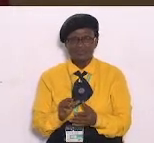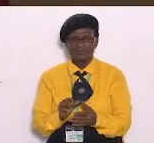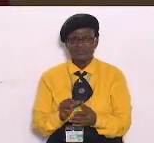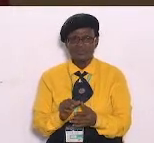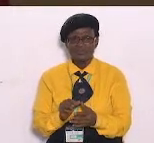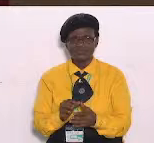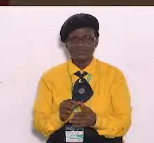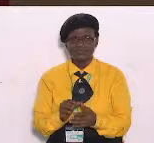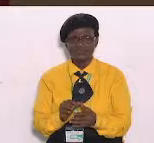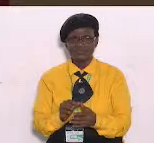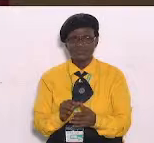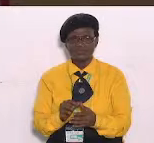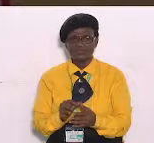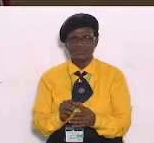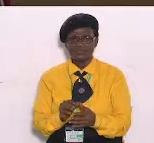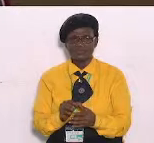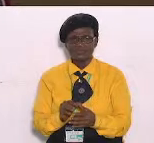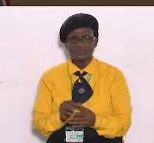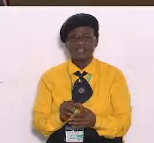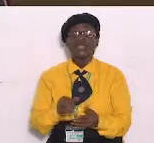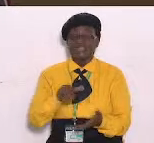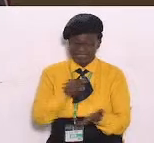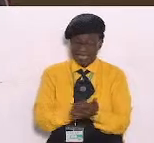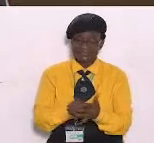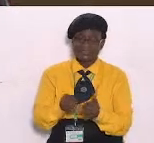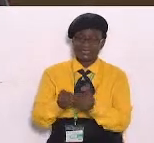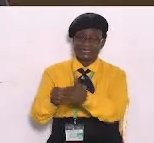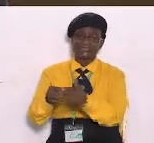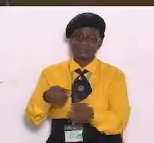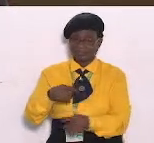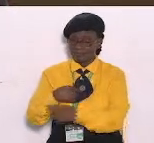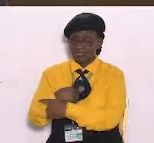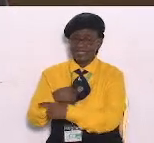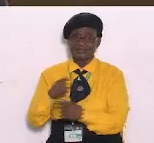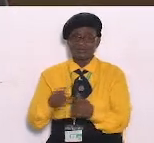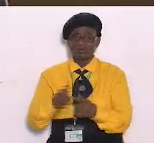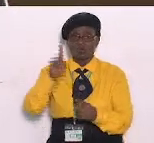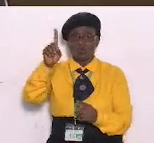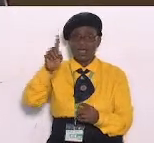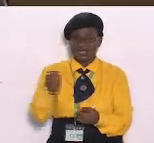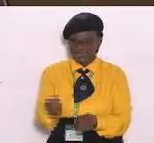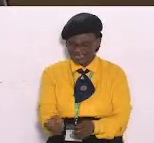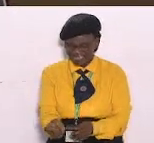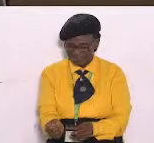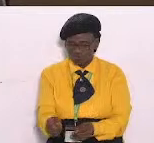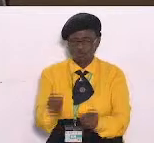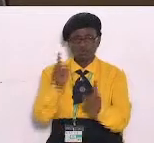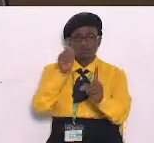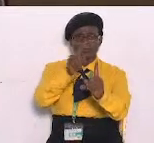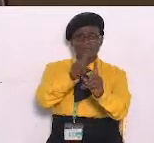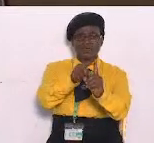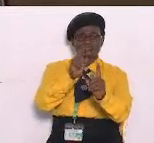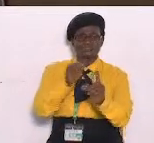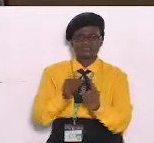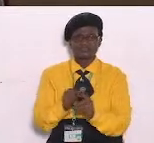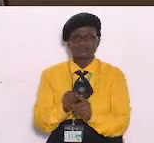et cela nous amène à un point très